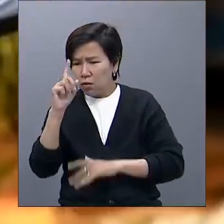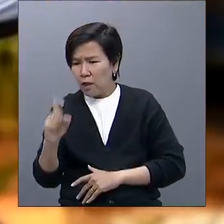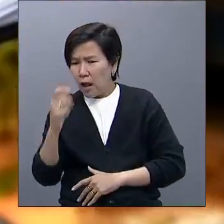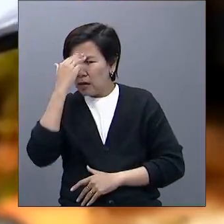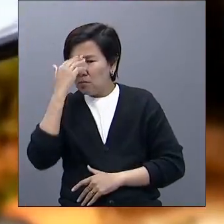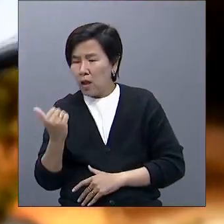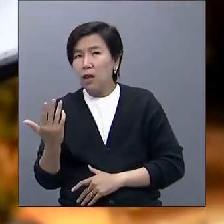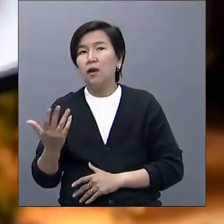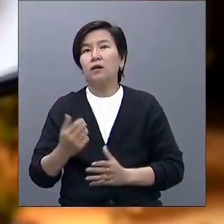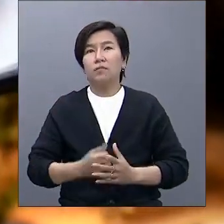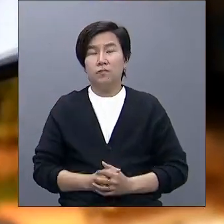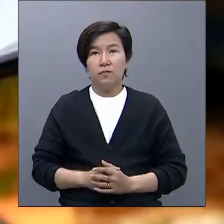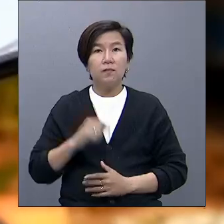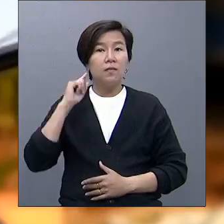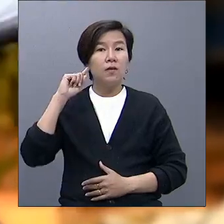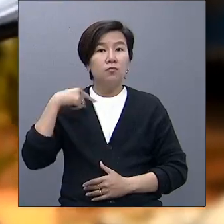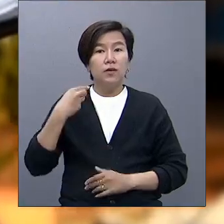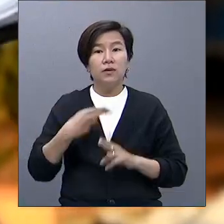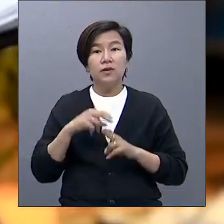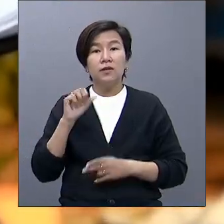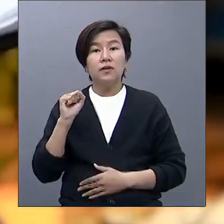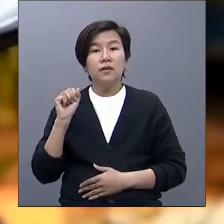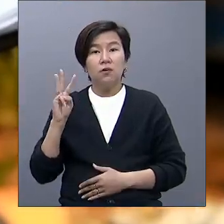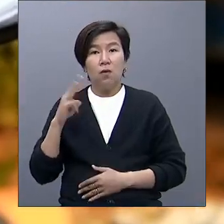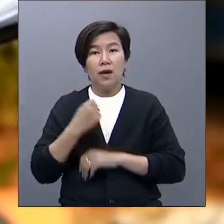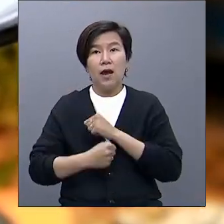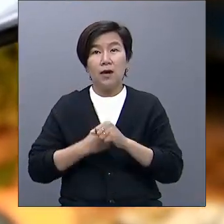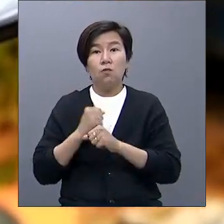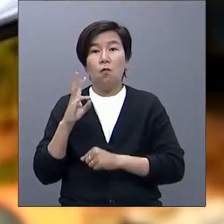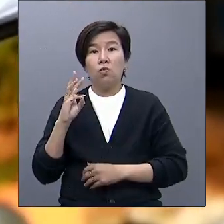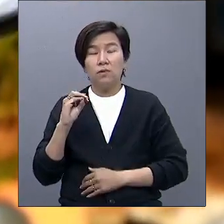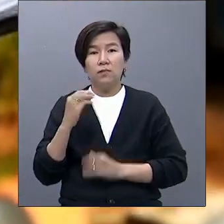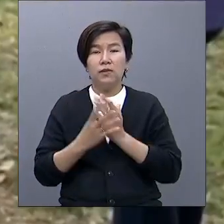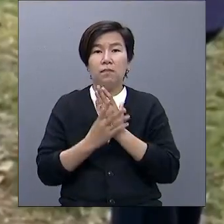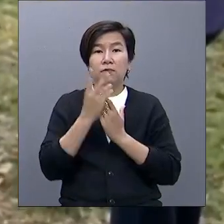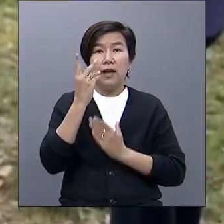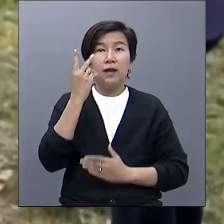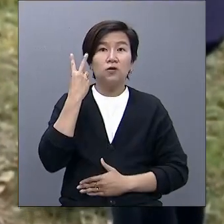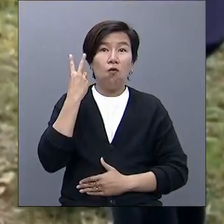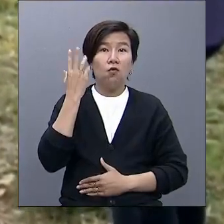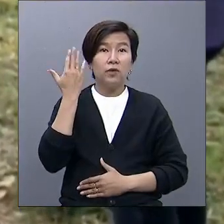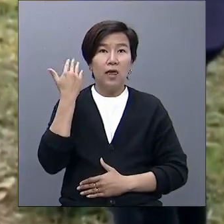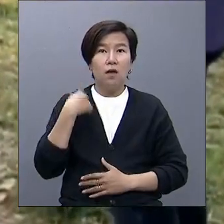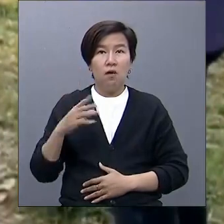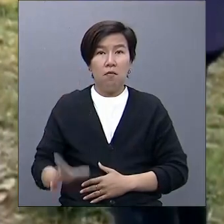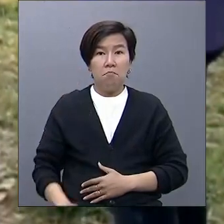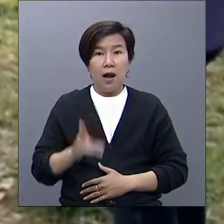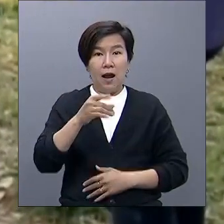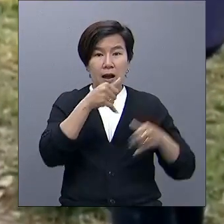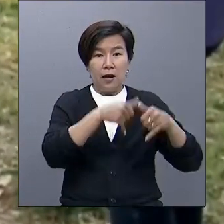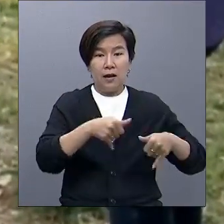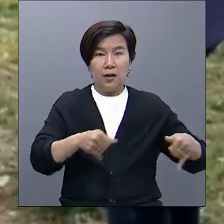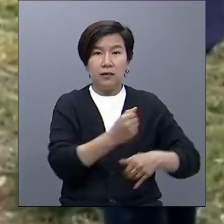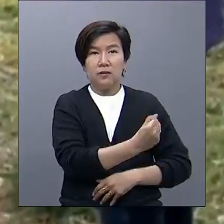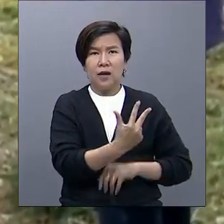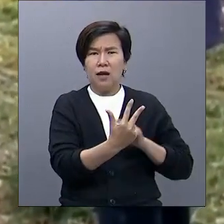นางสวยน่างนวอายุ 60 ปีเป็ชาวบ้านน้อยหนองแกบอกว่าประมาณ 2 สัดาห์ก่อนสุนัษที่เรีงไ 3 ตัวเริม